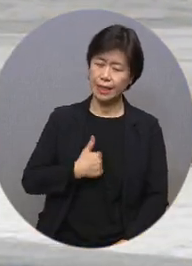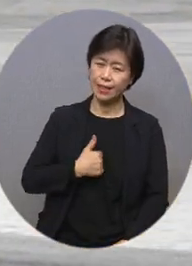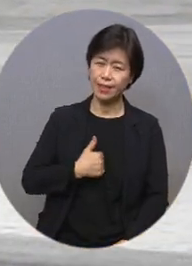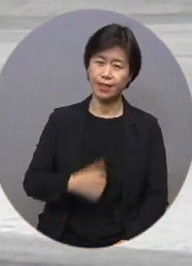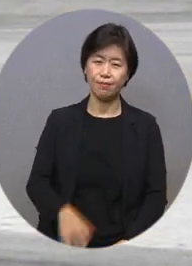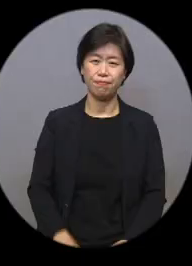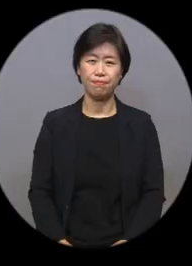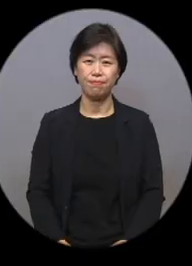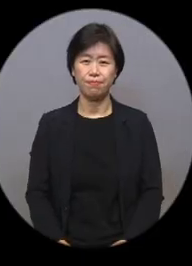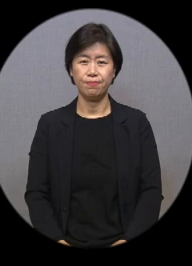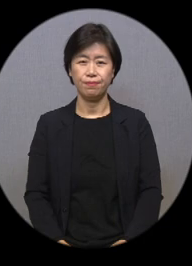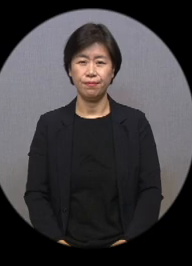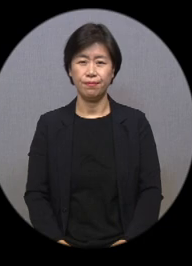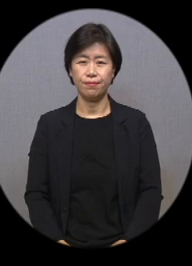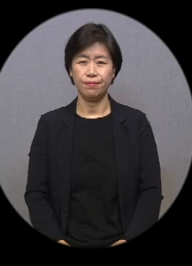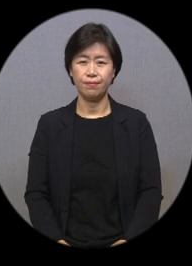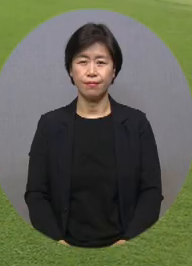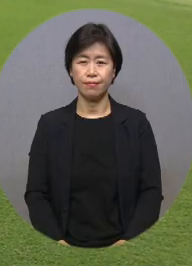했는데 말입니다.